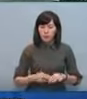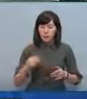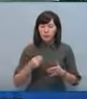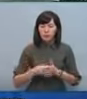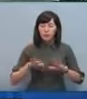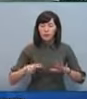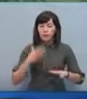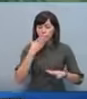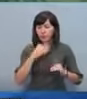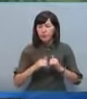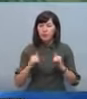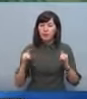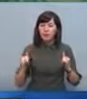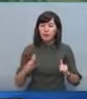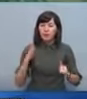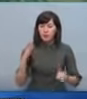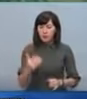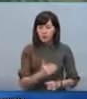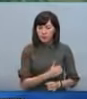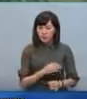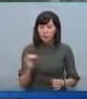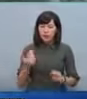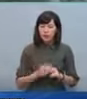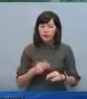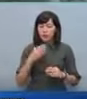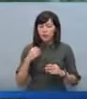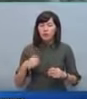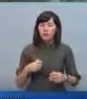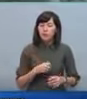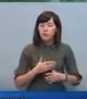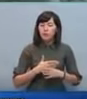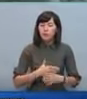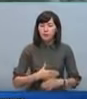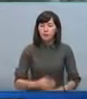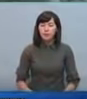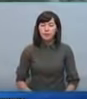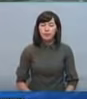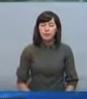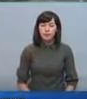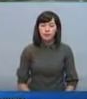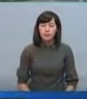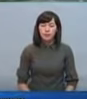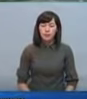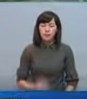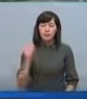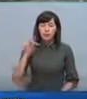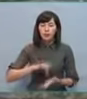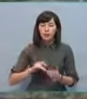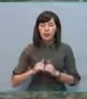шахардың көркейіп, ажарлана түскенін қалайды. Және соған өзі де ат салысқысы келеді. Гүлдене берсін Түркістан деп, біз